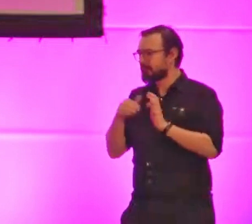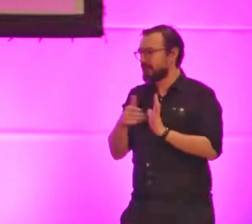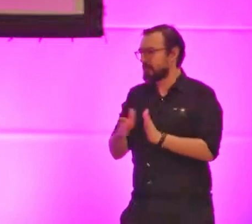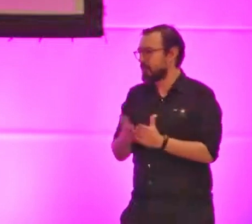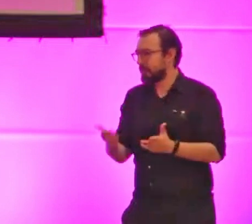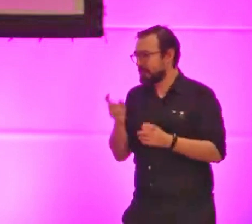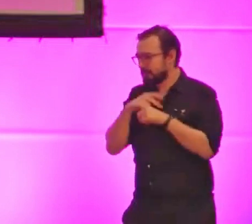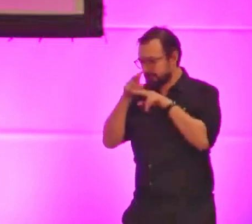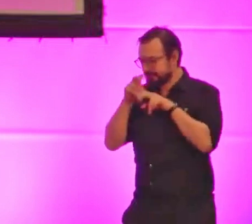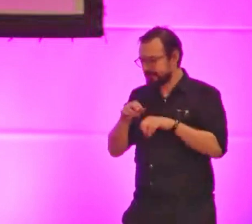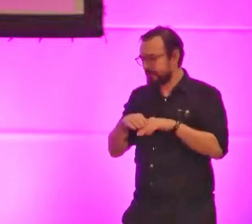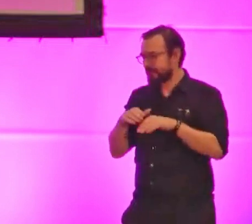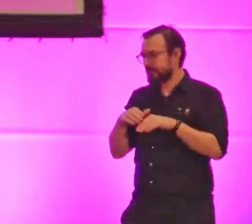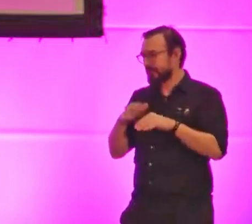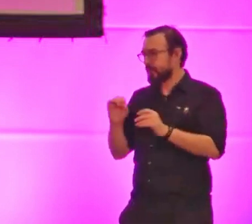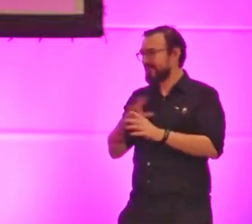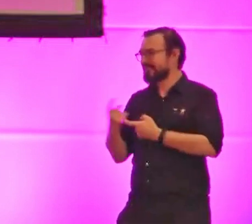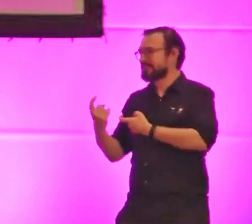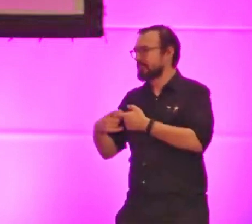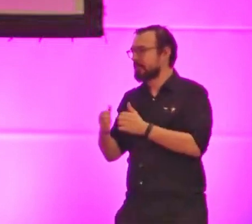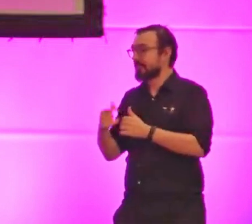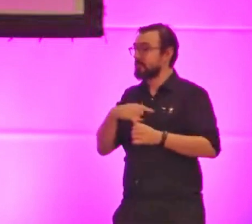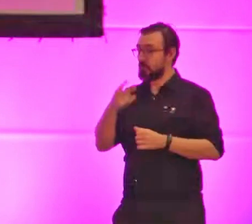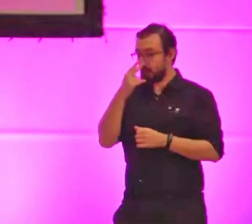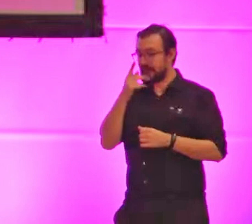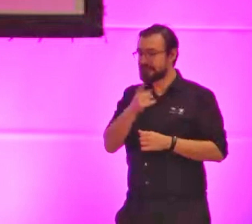då. Men jag har inte som sagt att kolla källan.